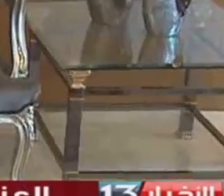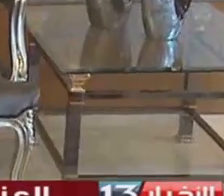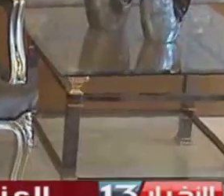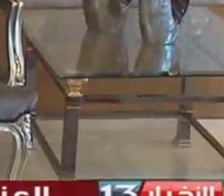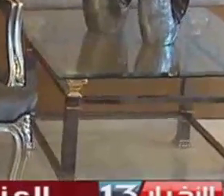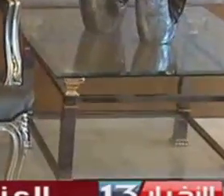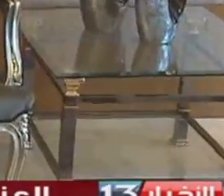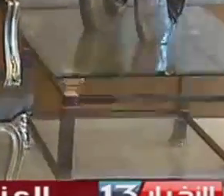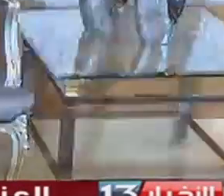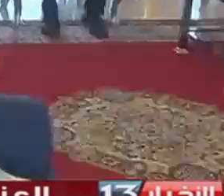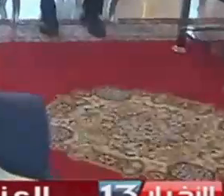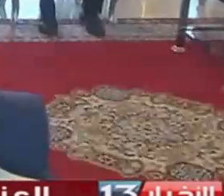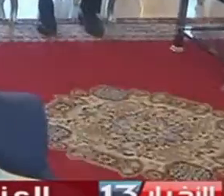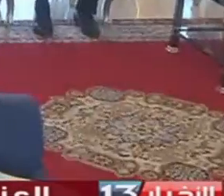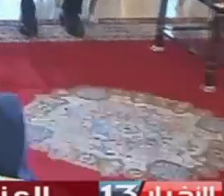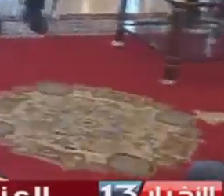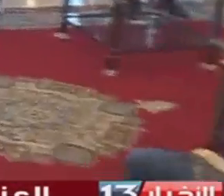المسؤولين المغاربة.